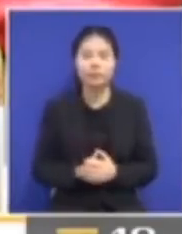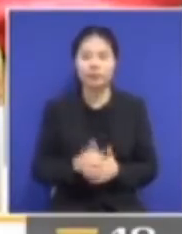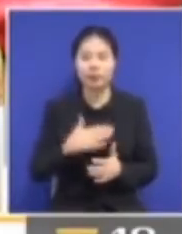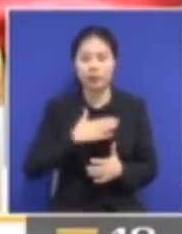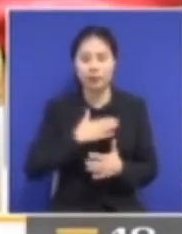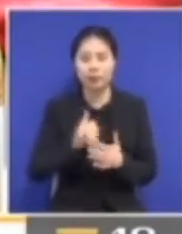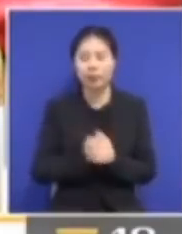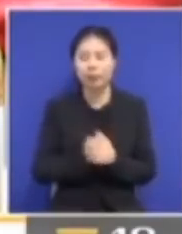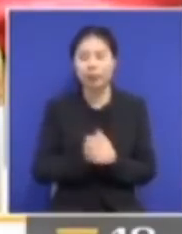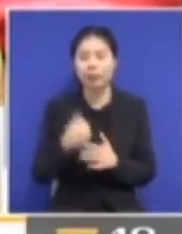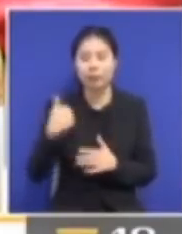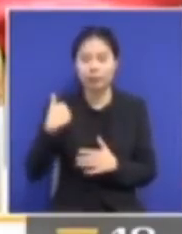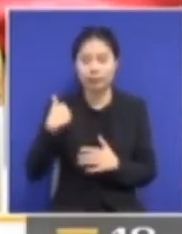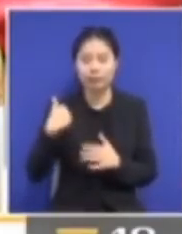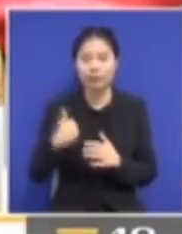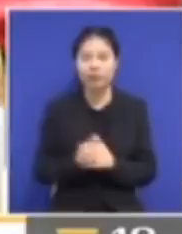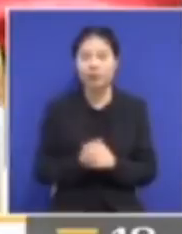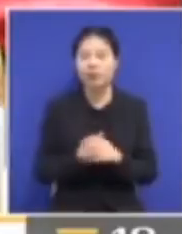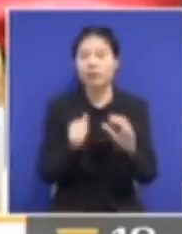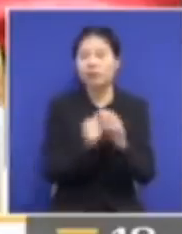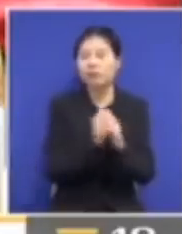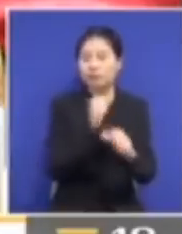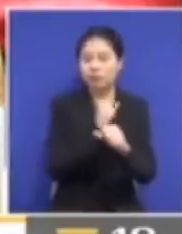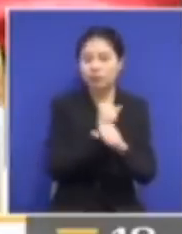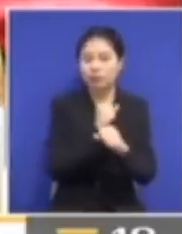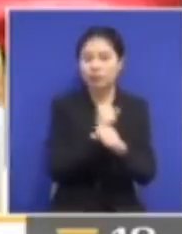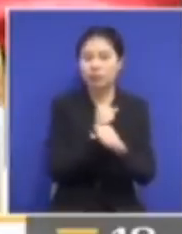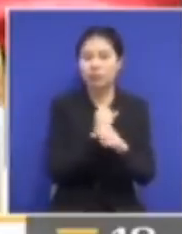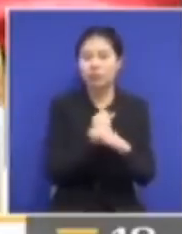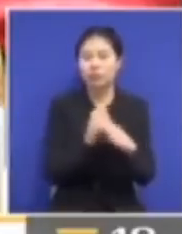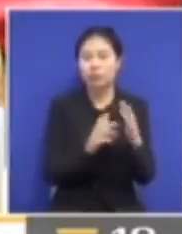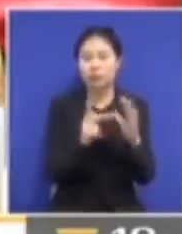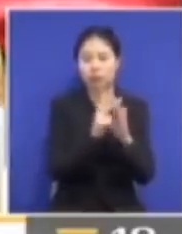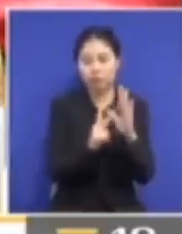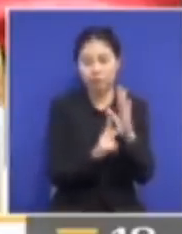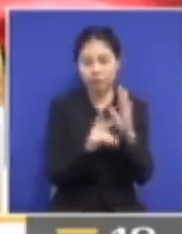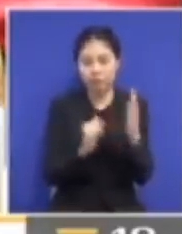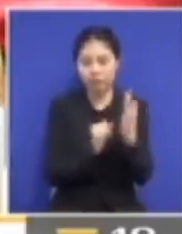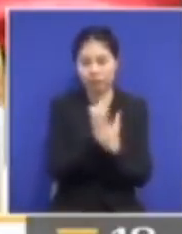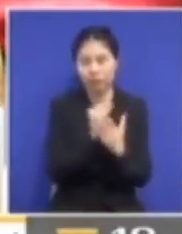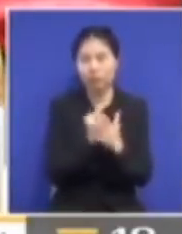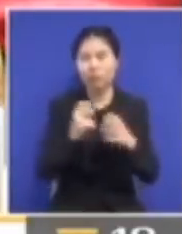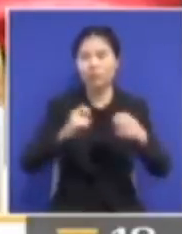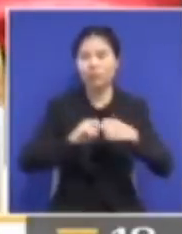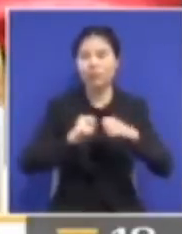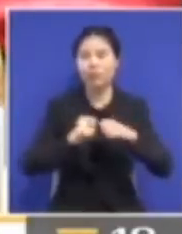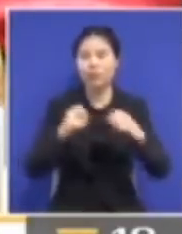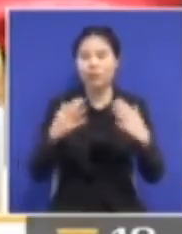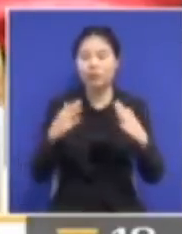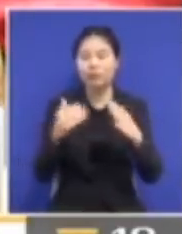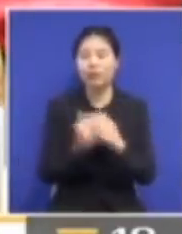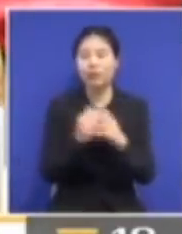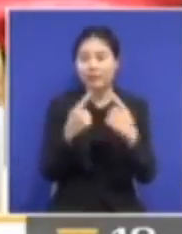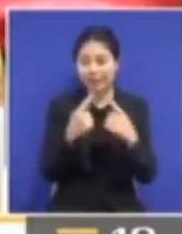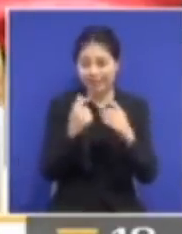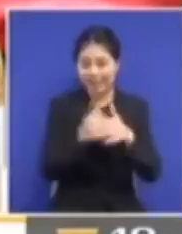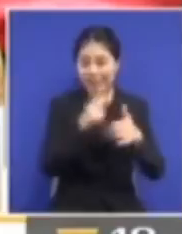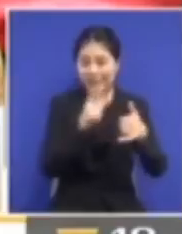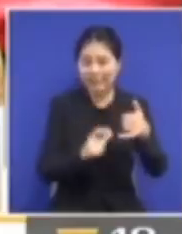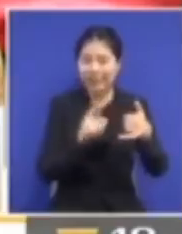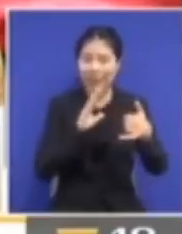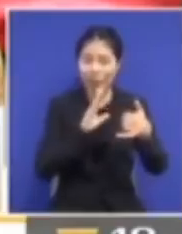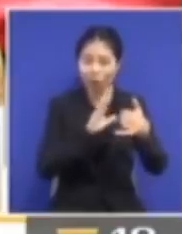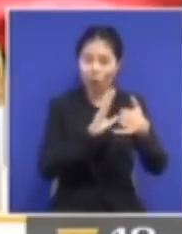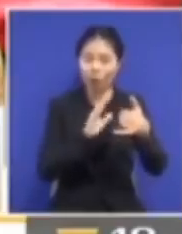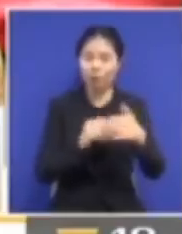ก็มีอาวุธเหมือนกันถูกต้องตามกฎหมายนะครับนะครับก็ไม่มีอะไรนะครับแต่พฤติการนะครับ